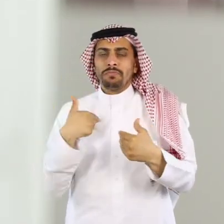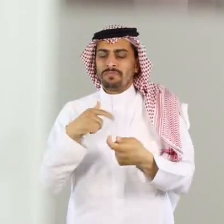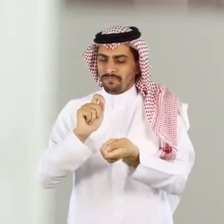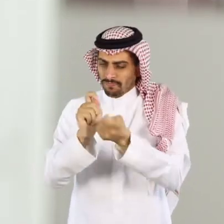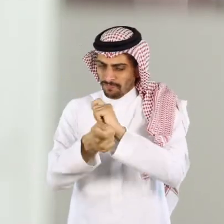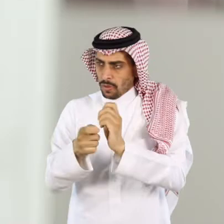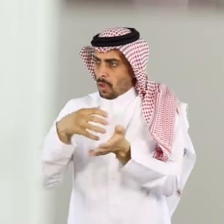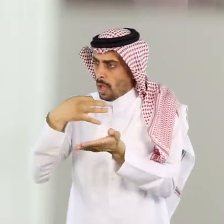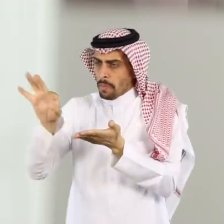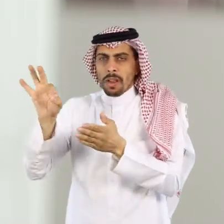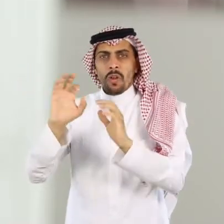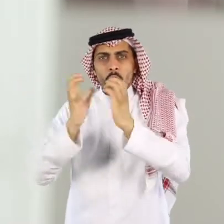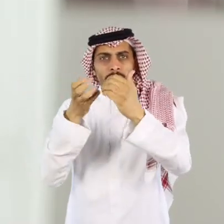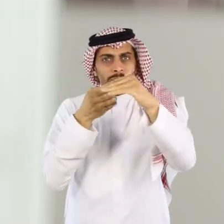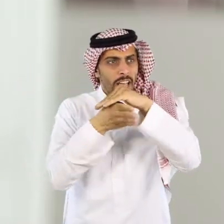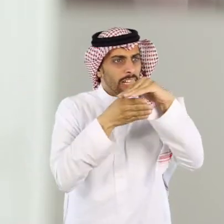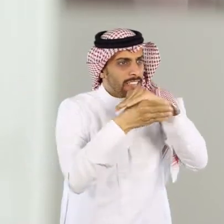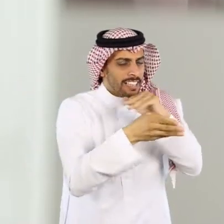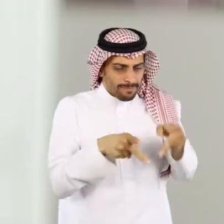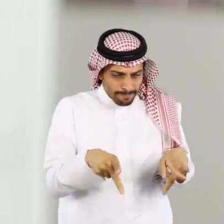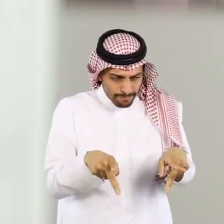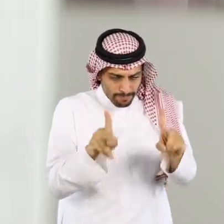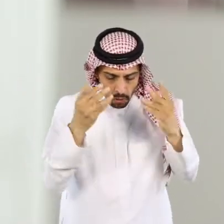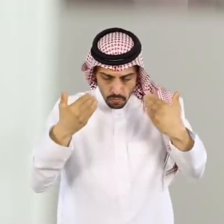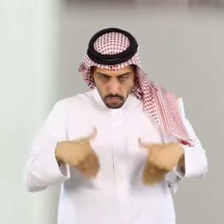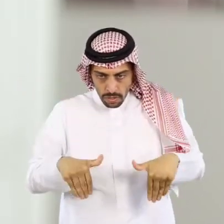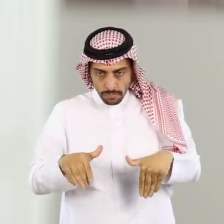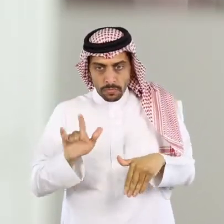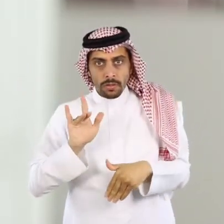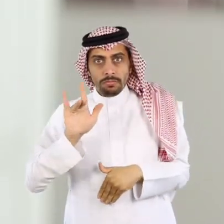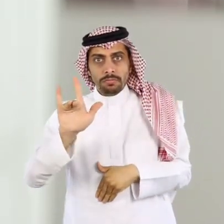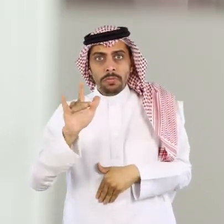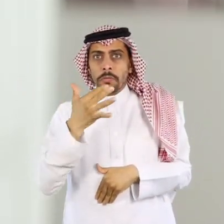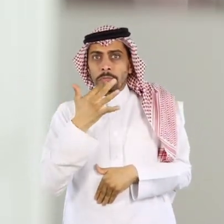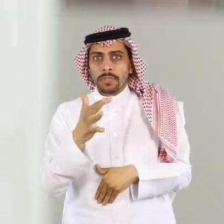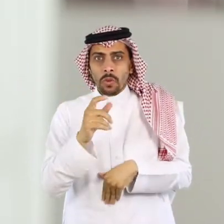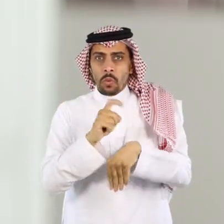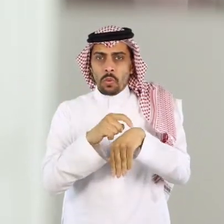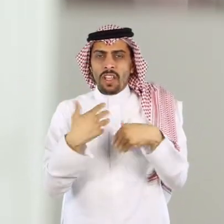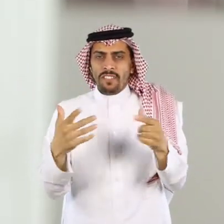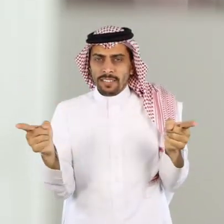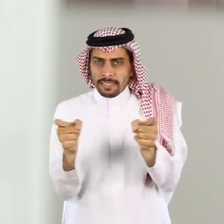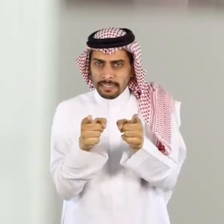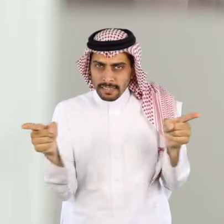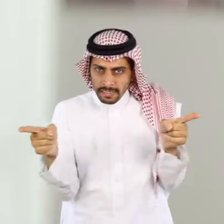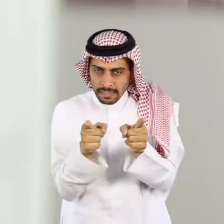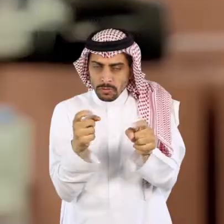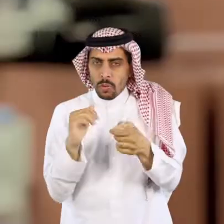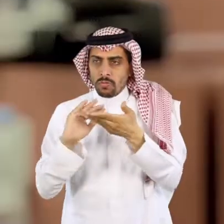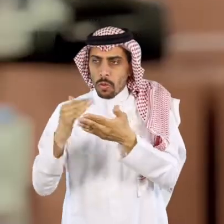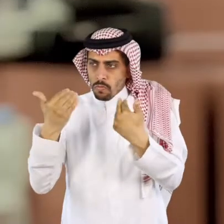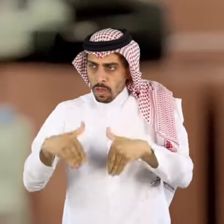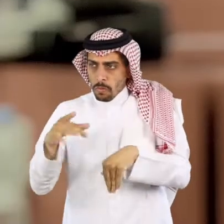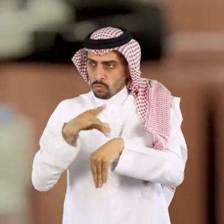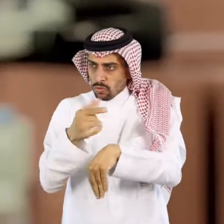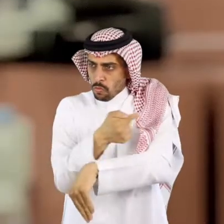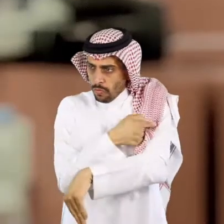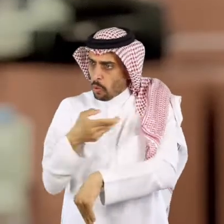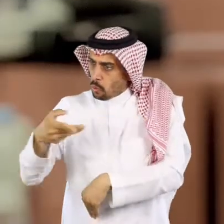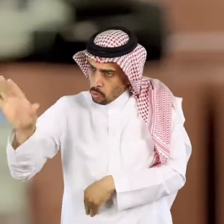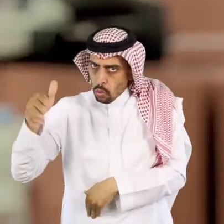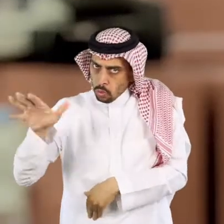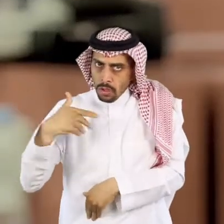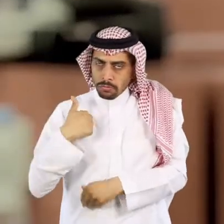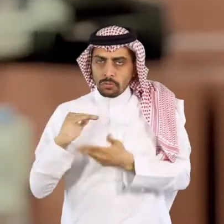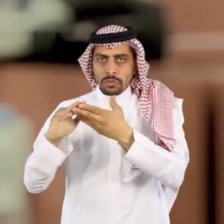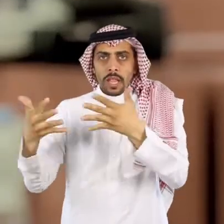بما يتناسب مع احتياجات موظفينا مثل مرونة ساعات العمل وغيرها. الحمد لله أنا